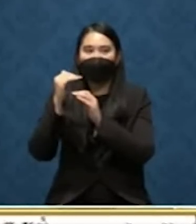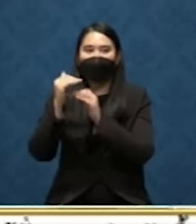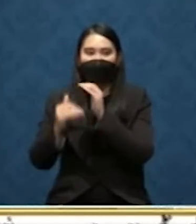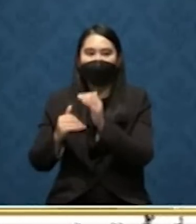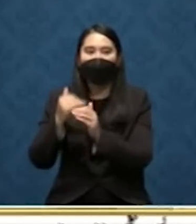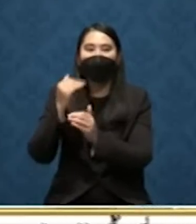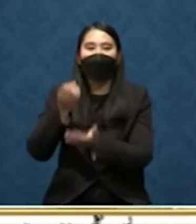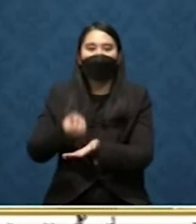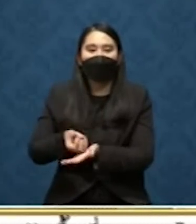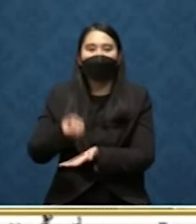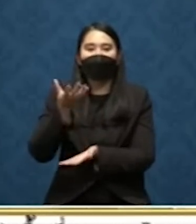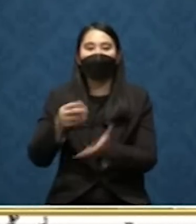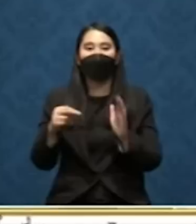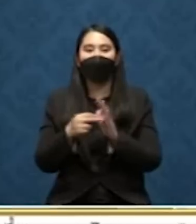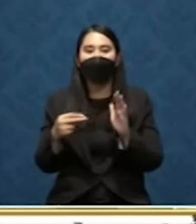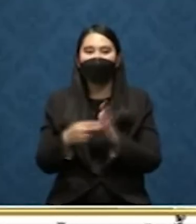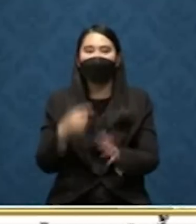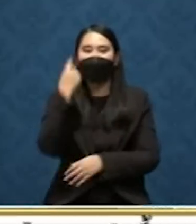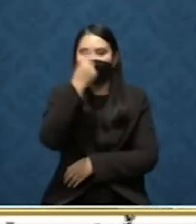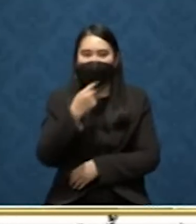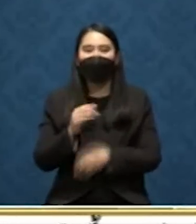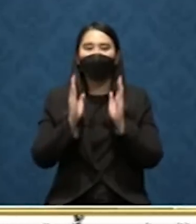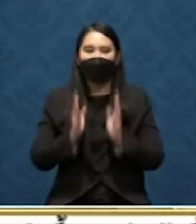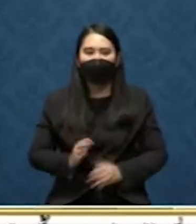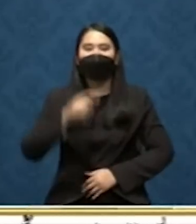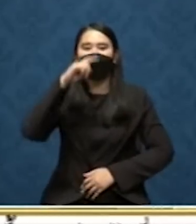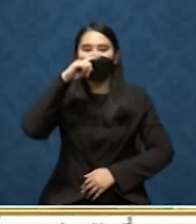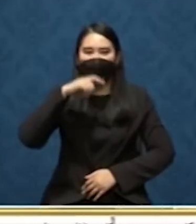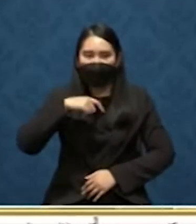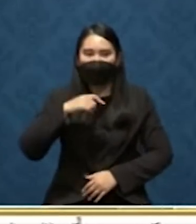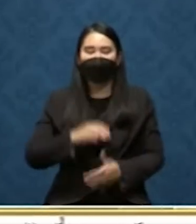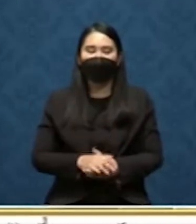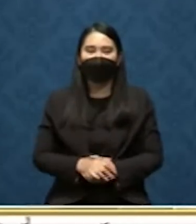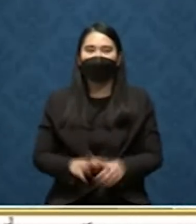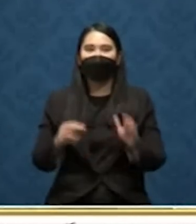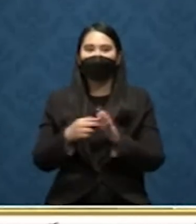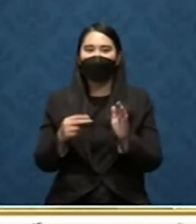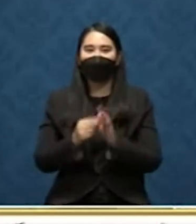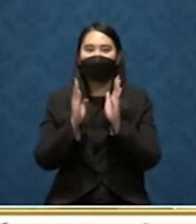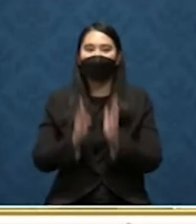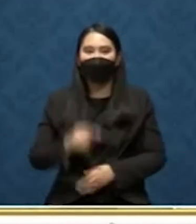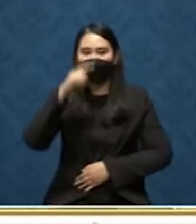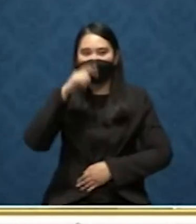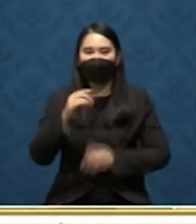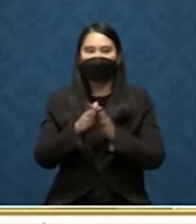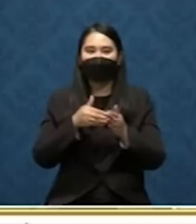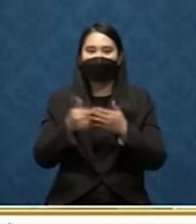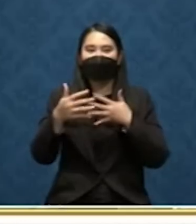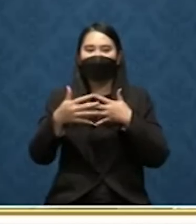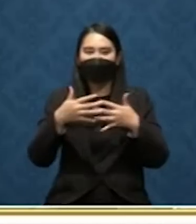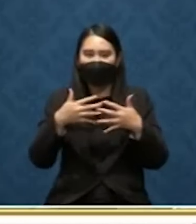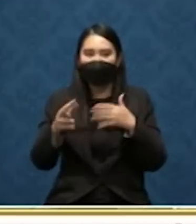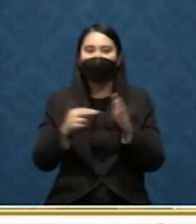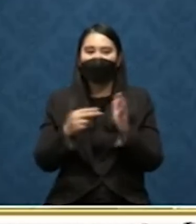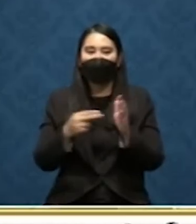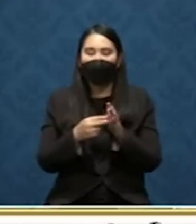โตเอากลับเป็นคนไทยดวยกันนี่คือพวกไทเท่าที่เปิดบ้านลั